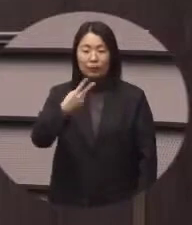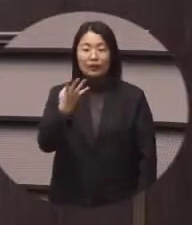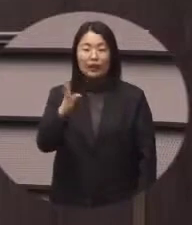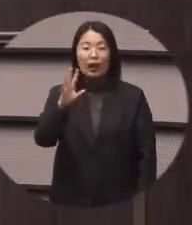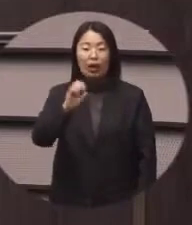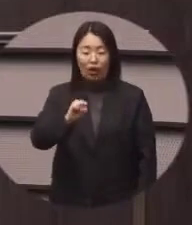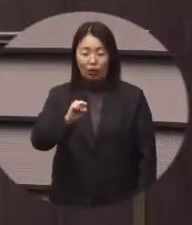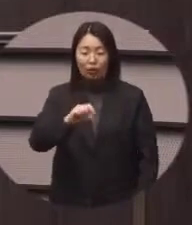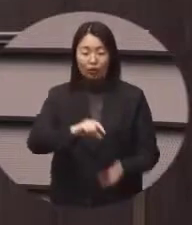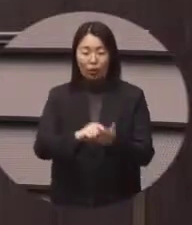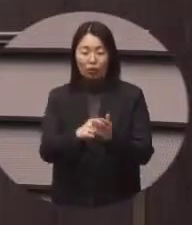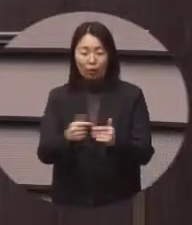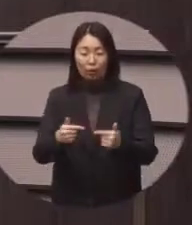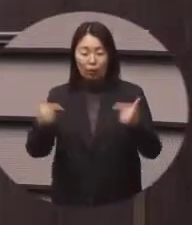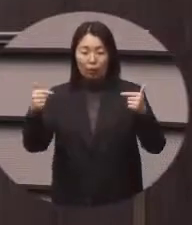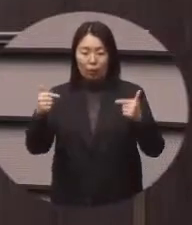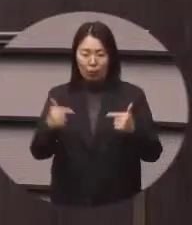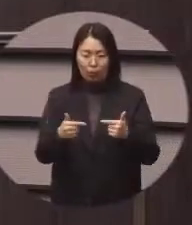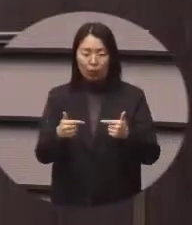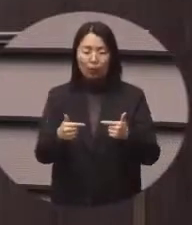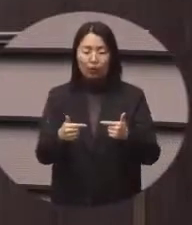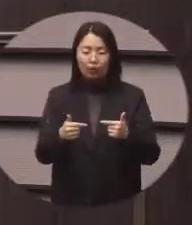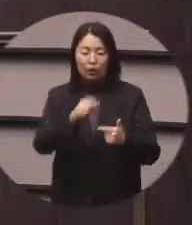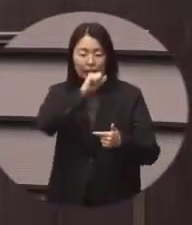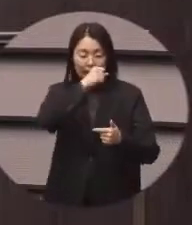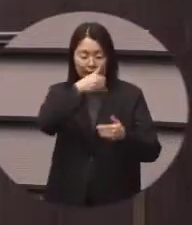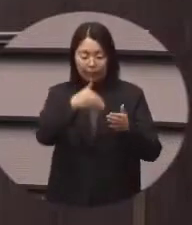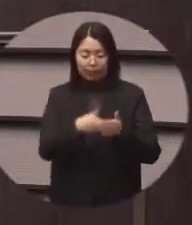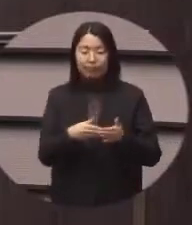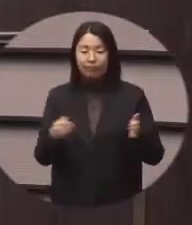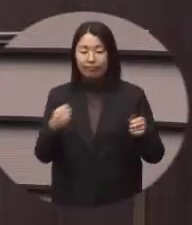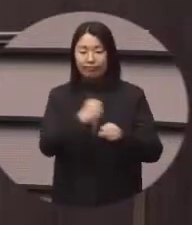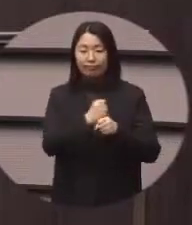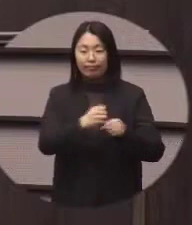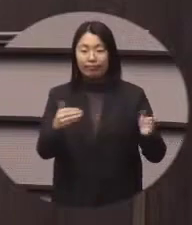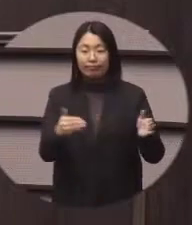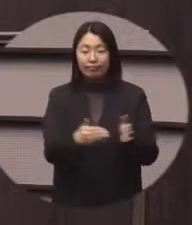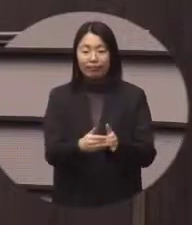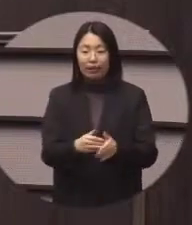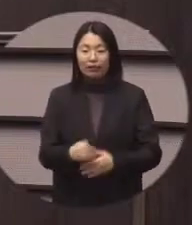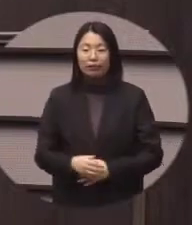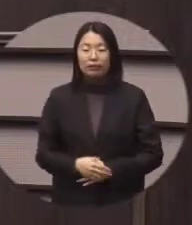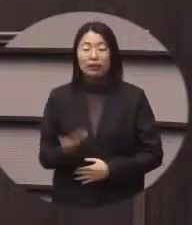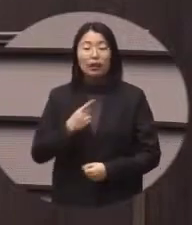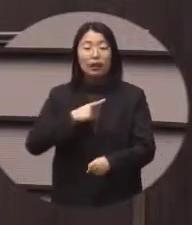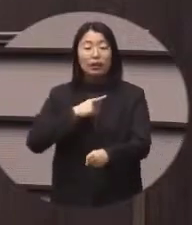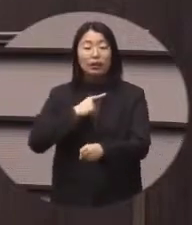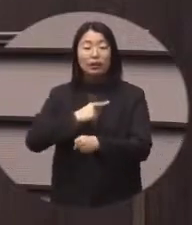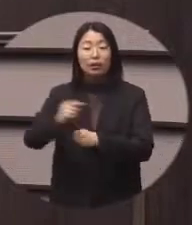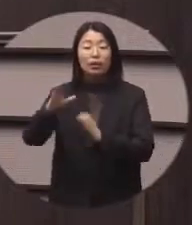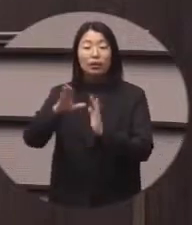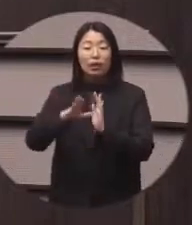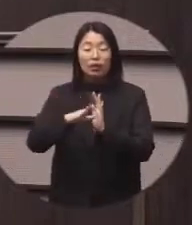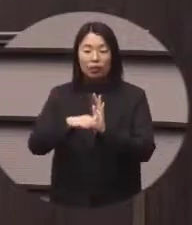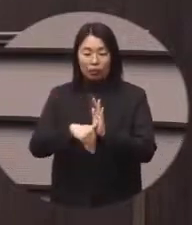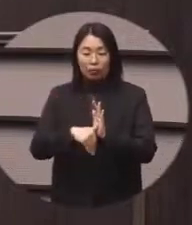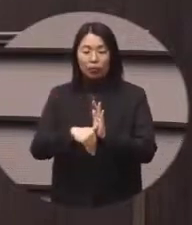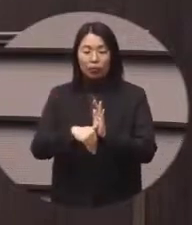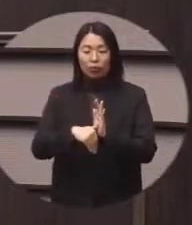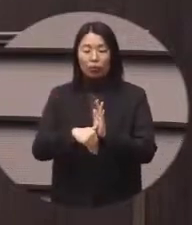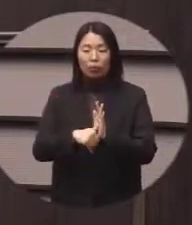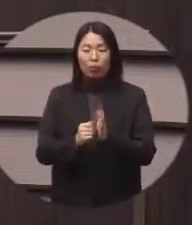204억 원이 감소하여 긴축 기조로 예산을 편성하였습니다. 다만 내년에로 공약과 현안